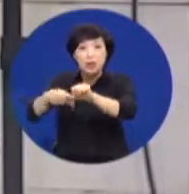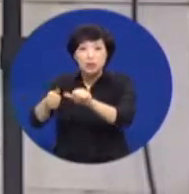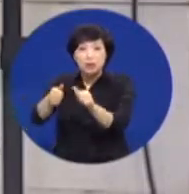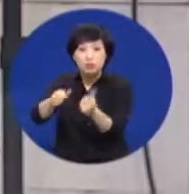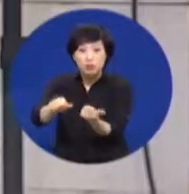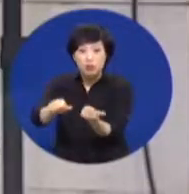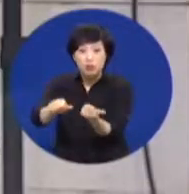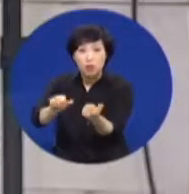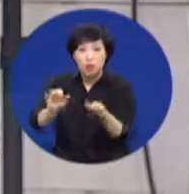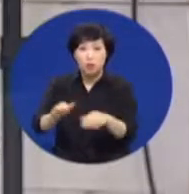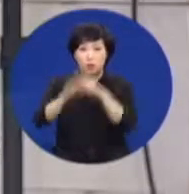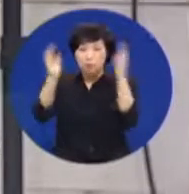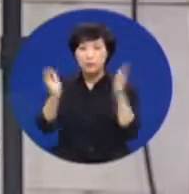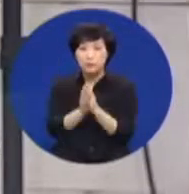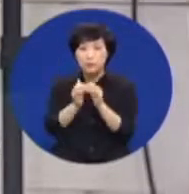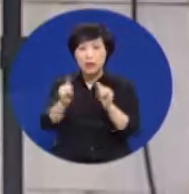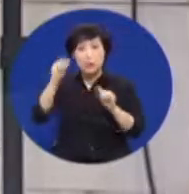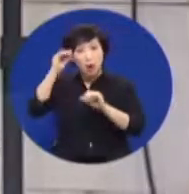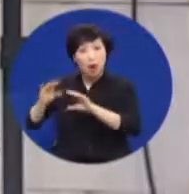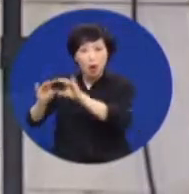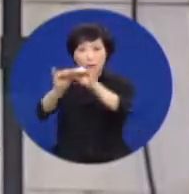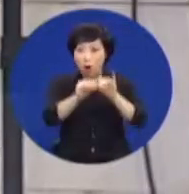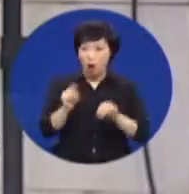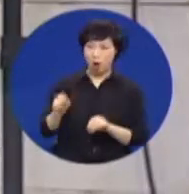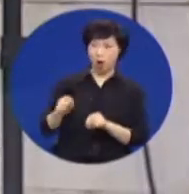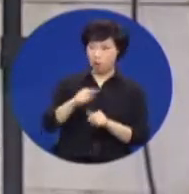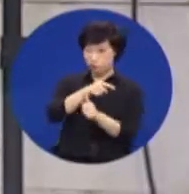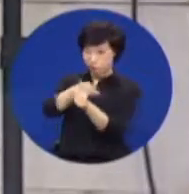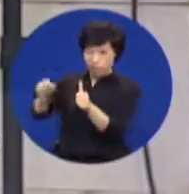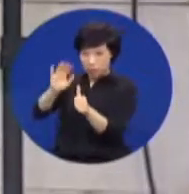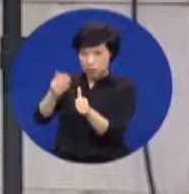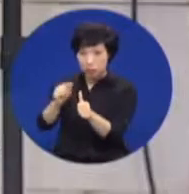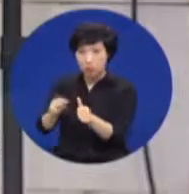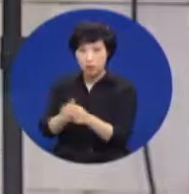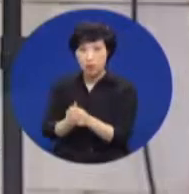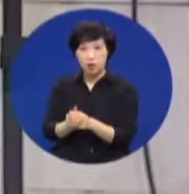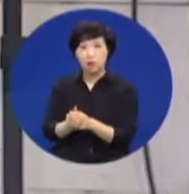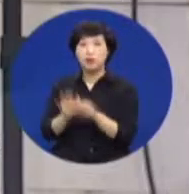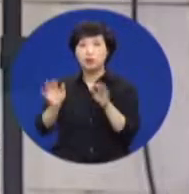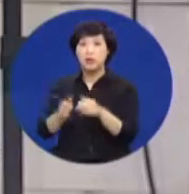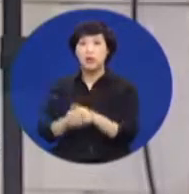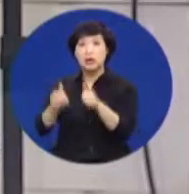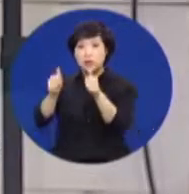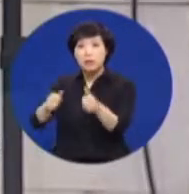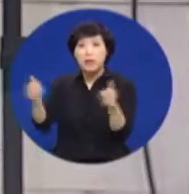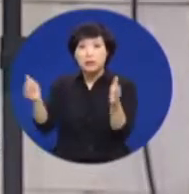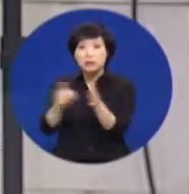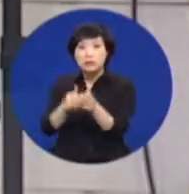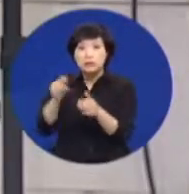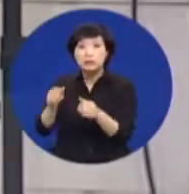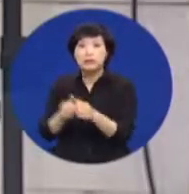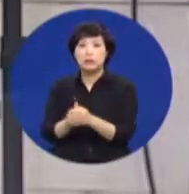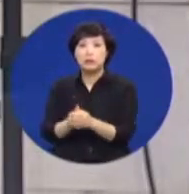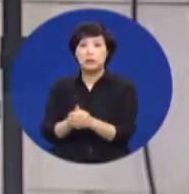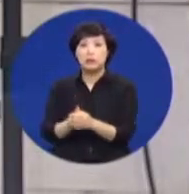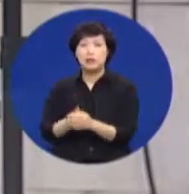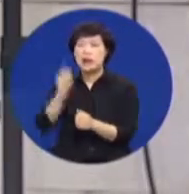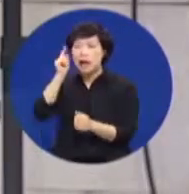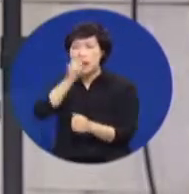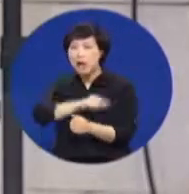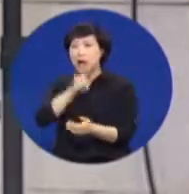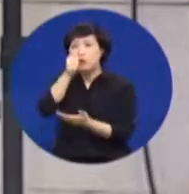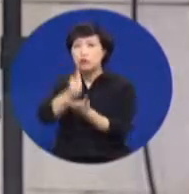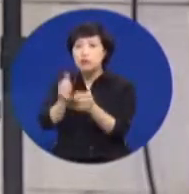모든 사람이 만장일치로 저 사람은 죽여야 된다는 공개재판을 통해서 죽이는 이런